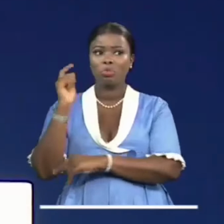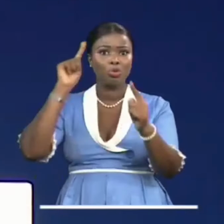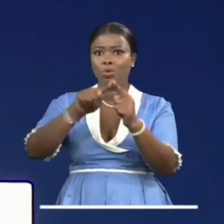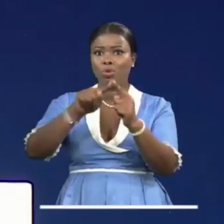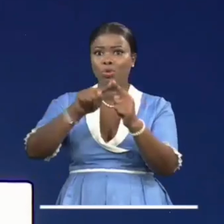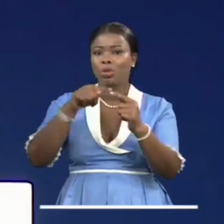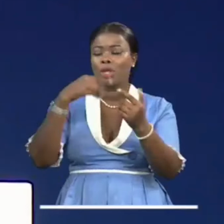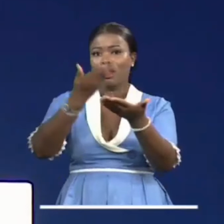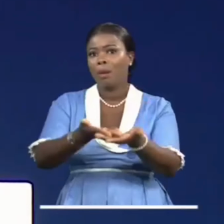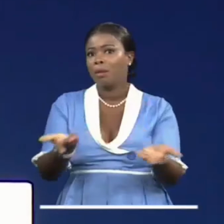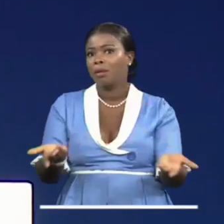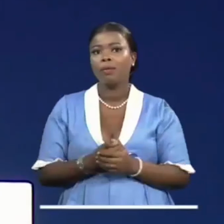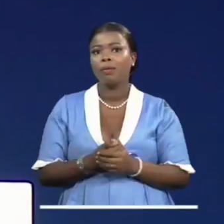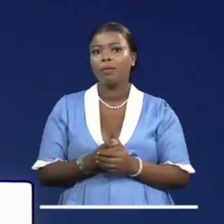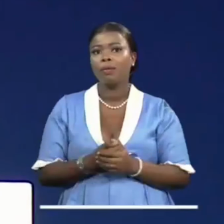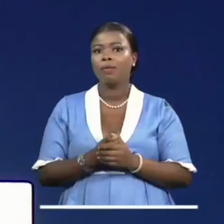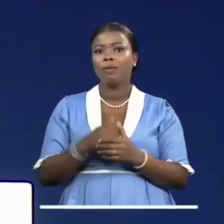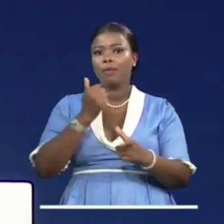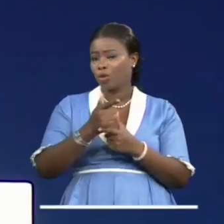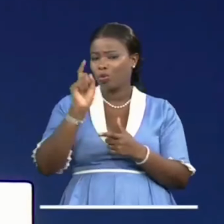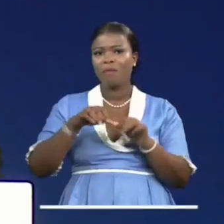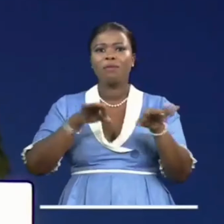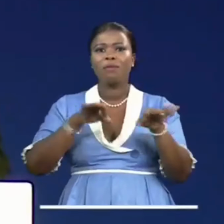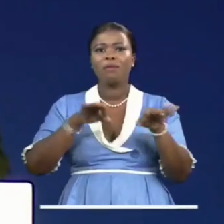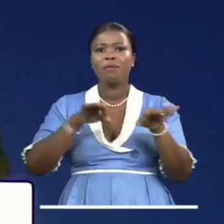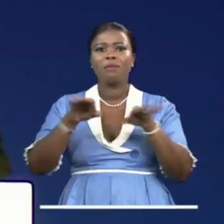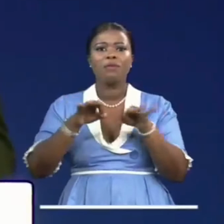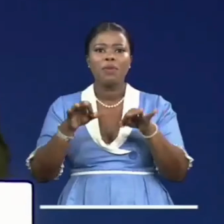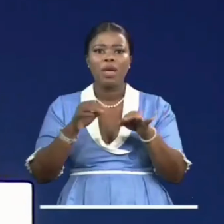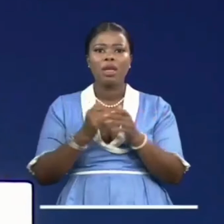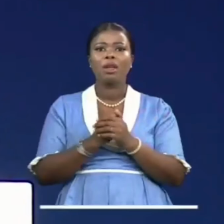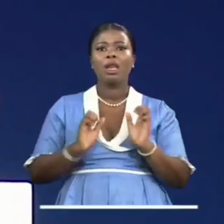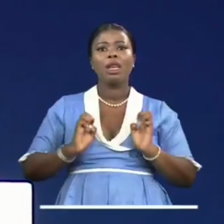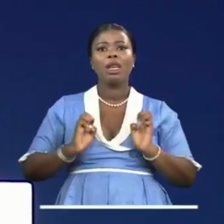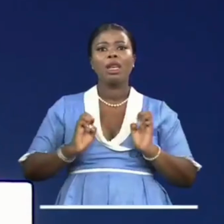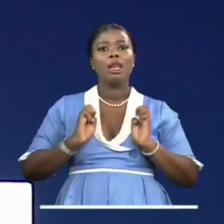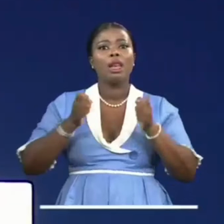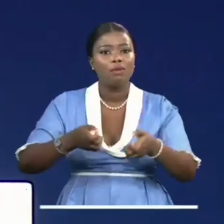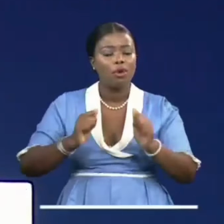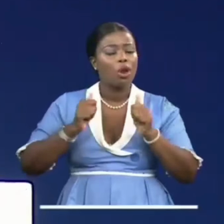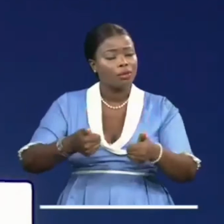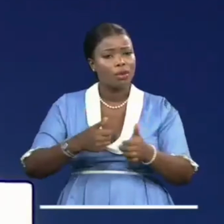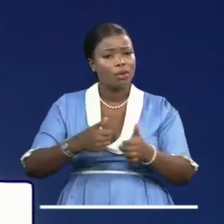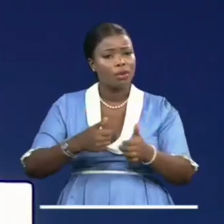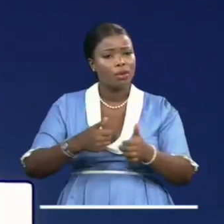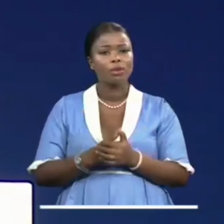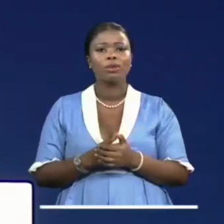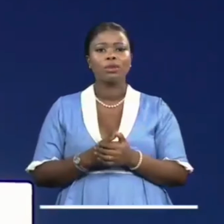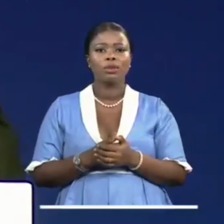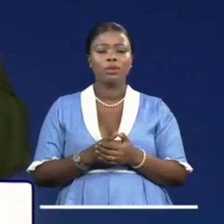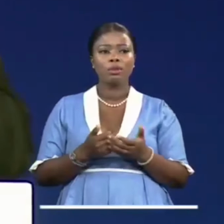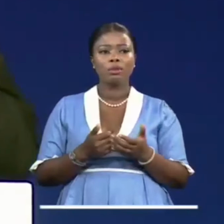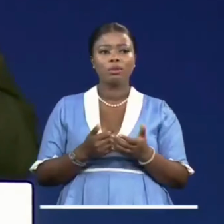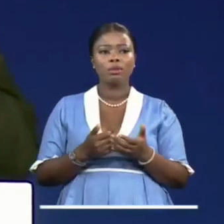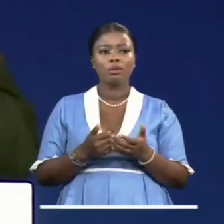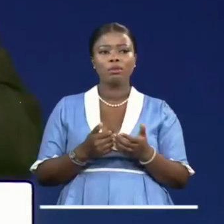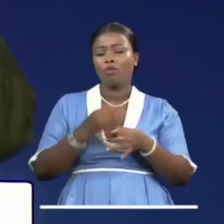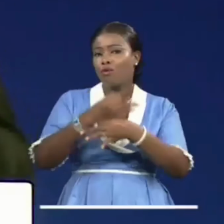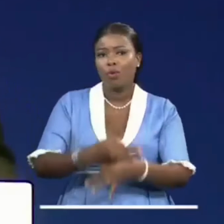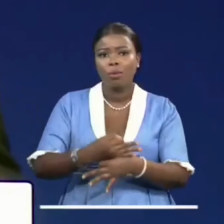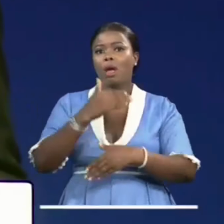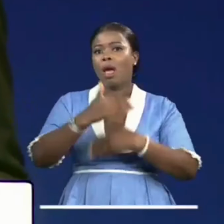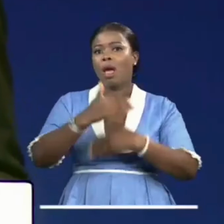développement doit faire l'effort de renforcer l'innovation scientifique et technologique les dépenses en r développement doivent être fondamentalement